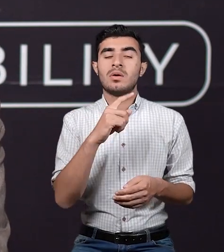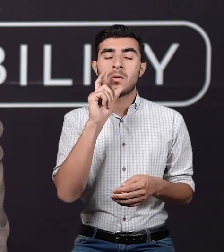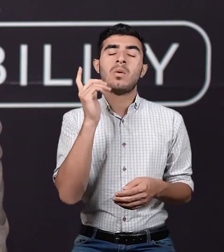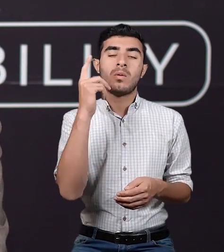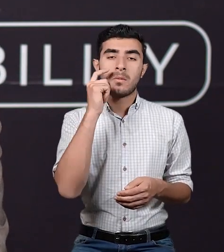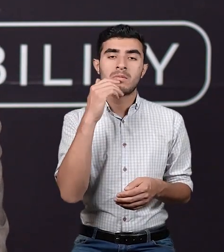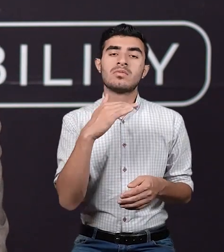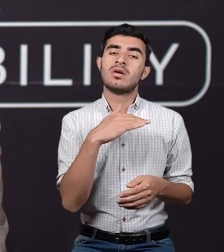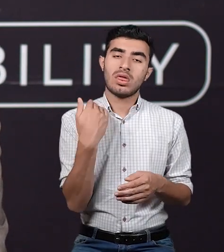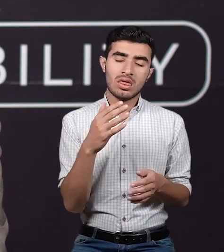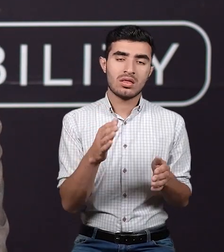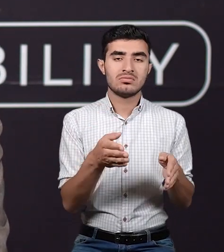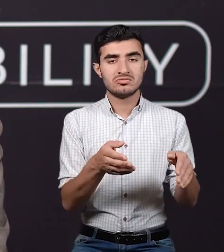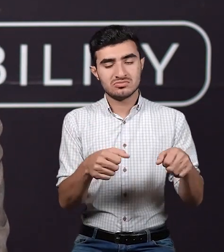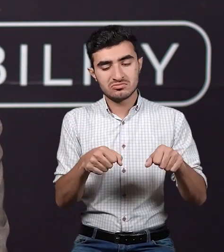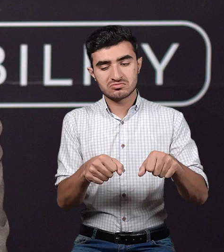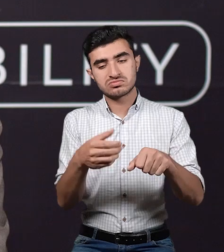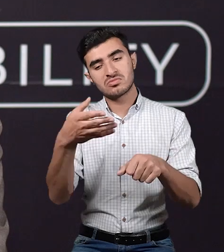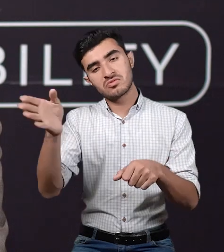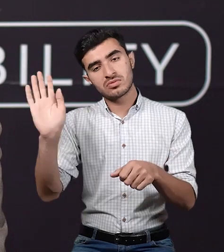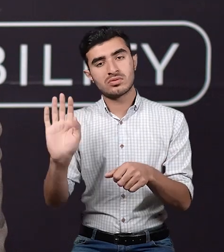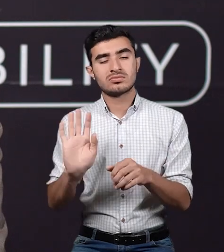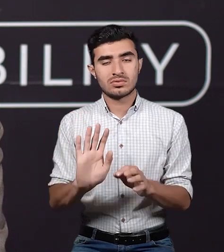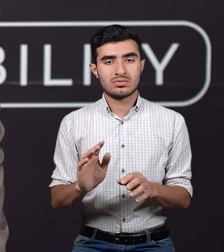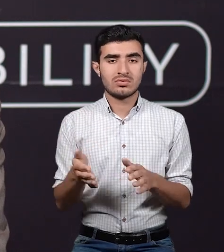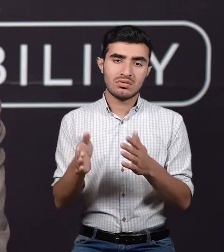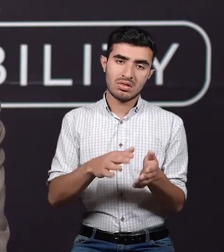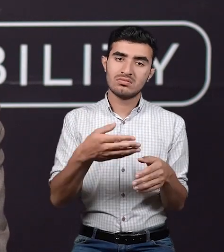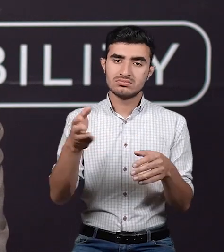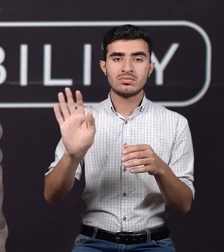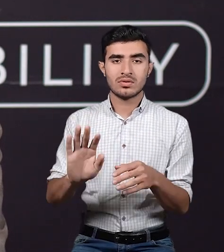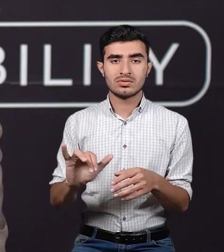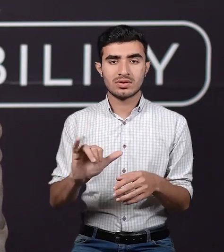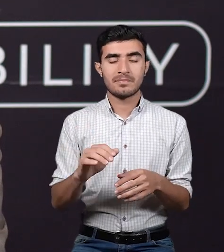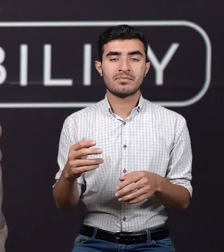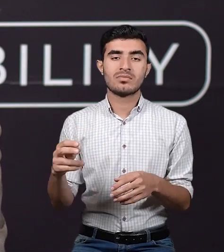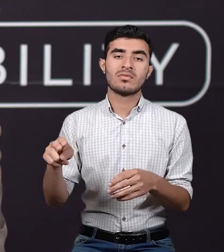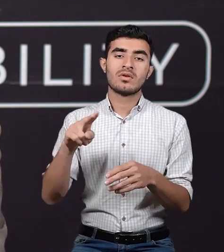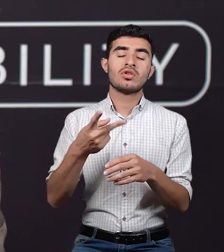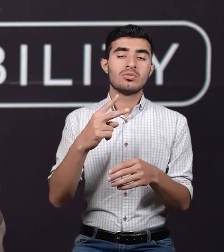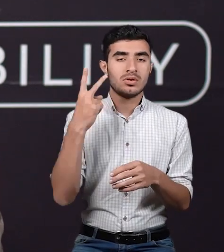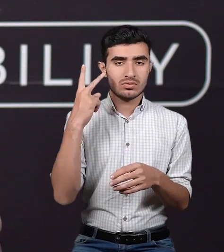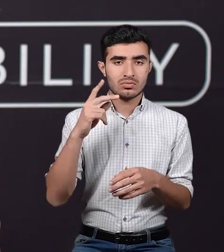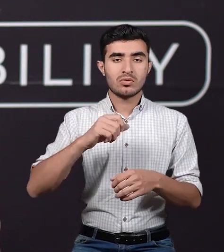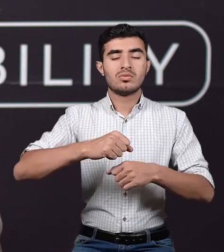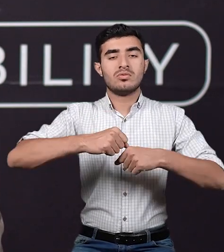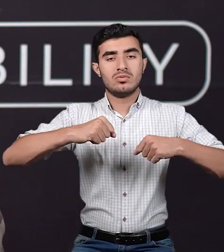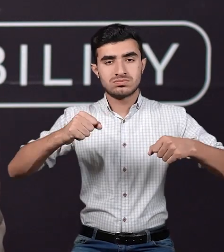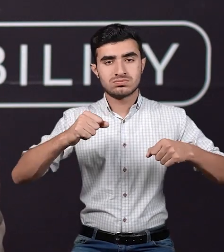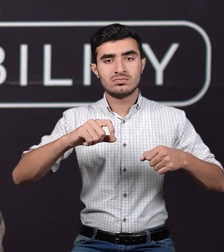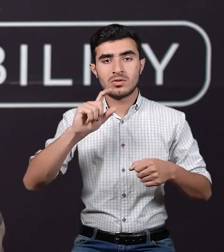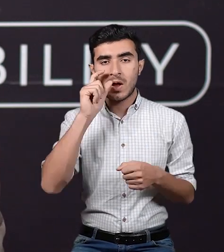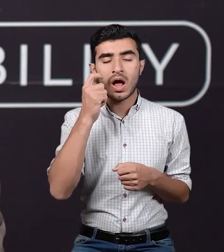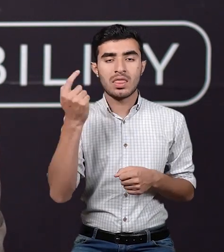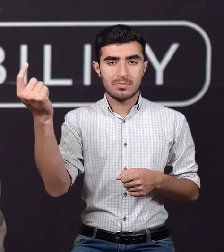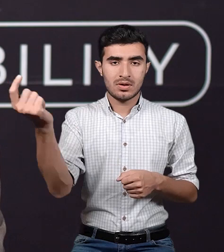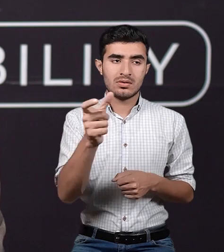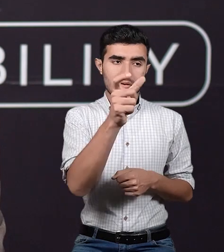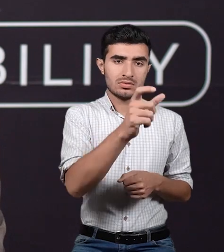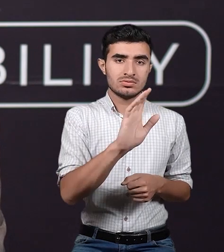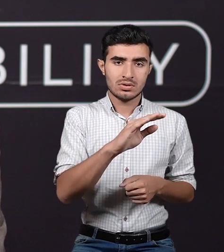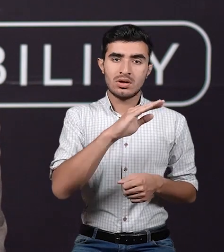لایا گیا تو وہ بھی کچھ دیر بعد اپنی آخری سانسیں لے رہا تھا۔ ہاں، وہ موٹا